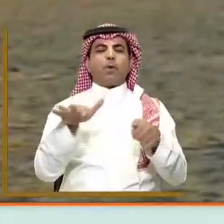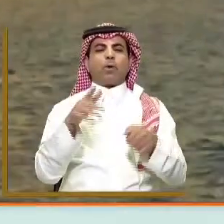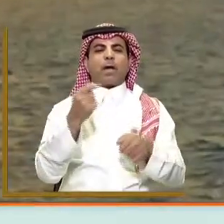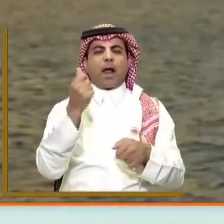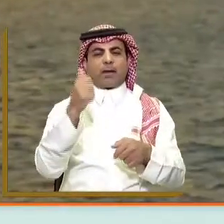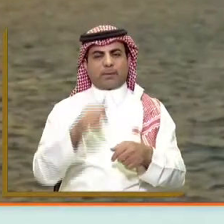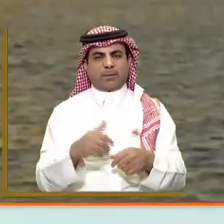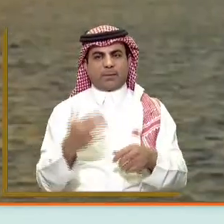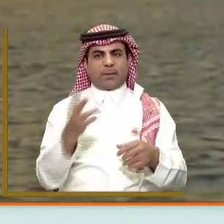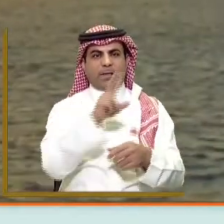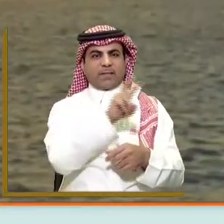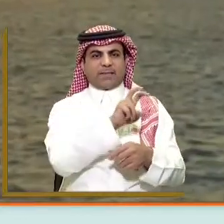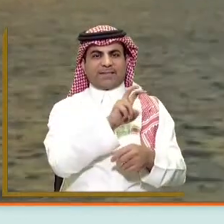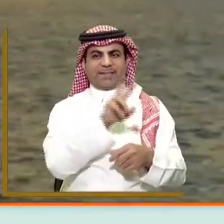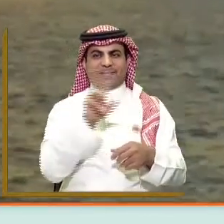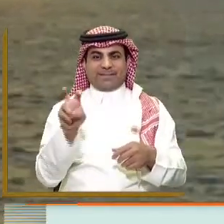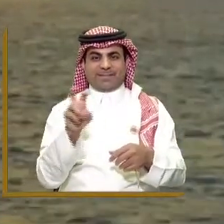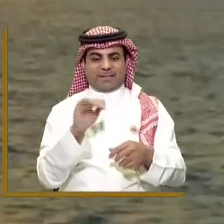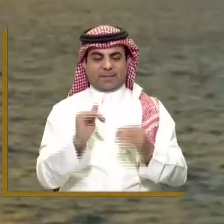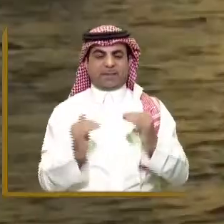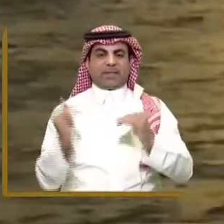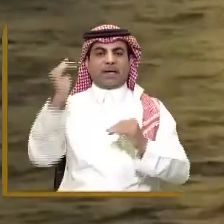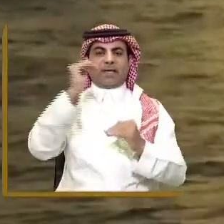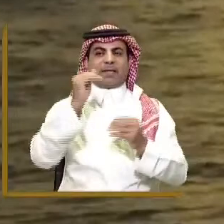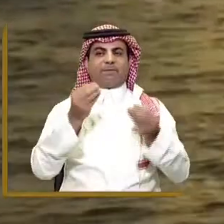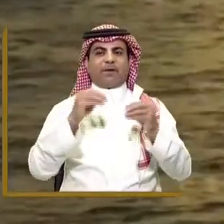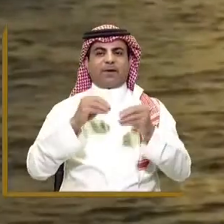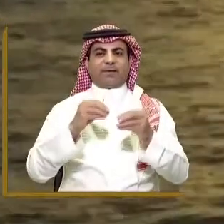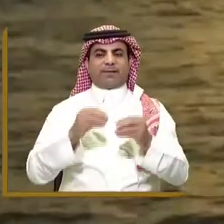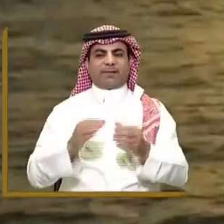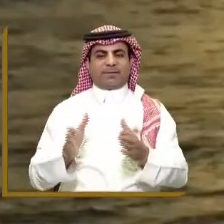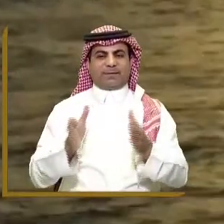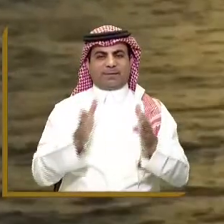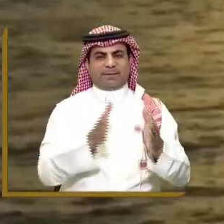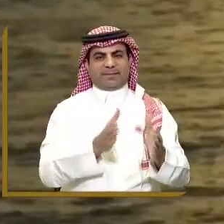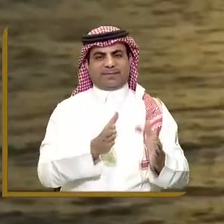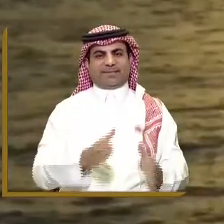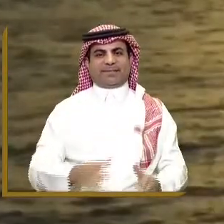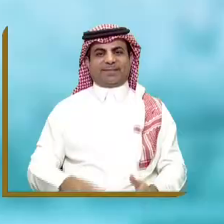من 2020 حسب الهيئة العامة للإحصاء.